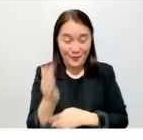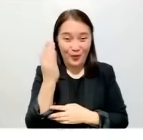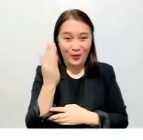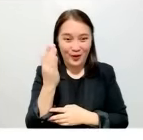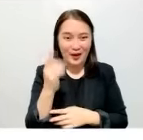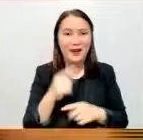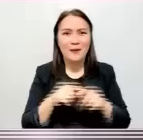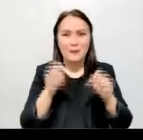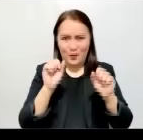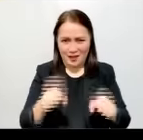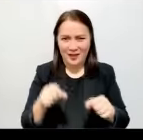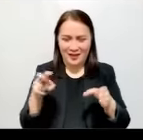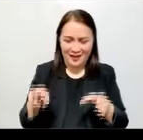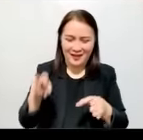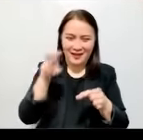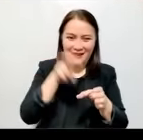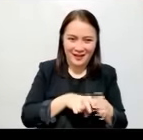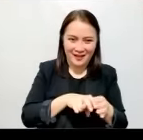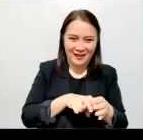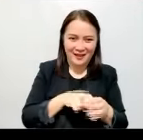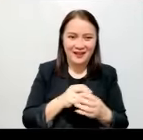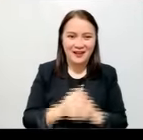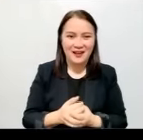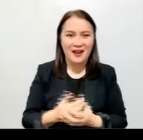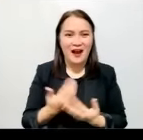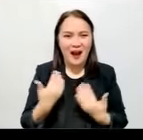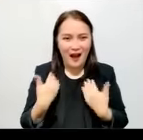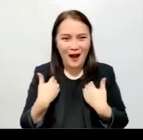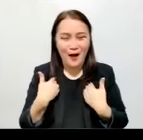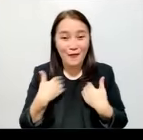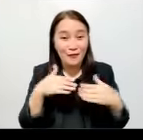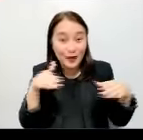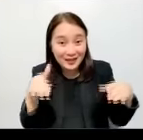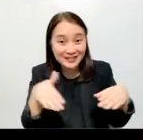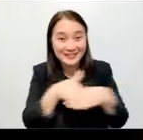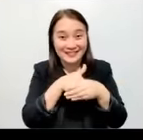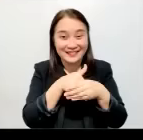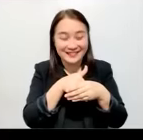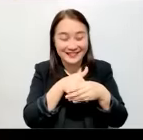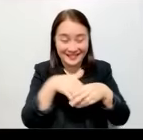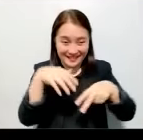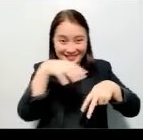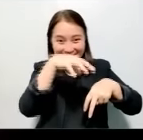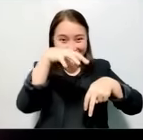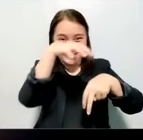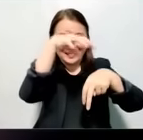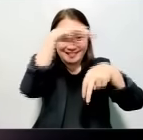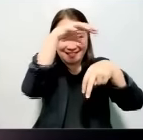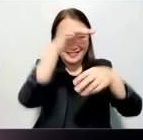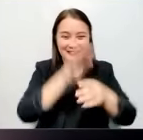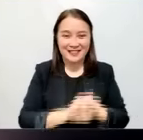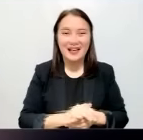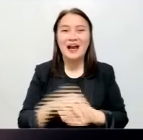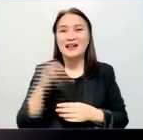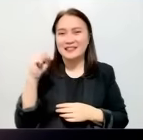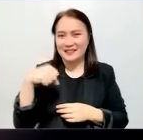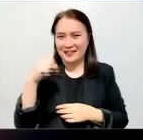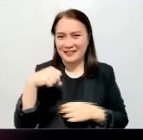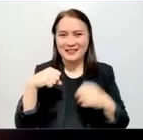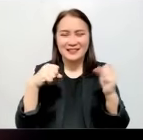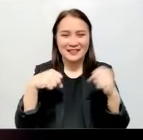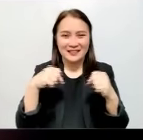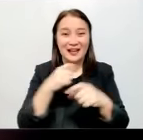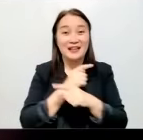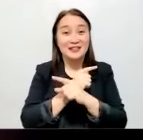bisita. Mayroon pa ngang nagpakasal habang sakay ng hot air balloon. Nag-I do ang German couple na sina Wolf